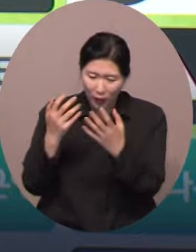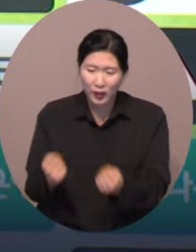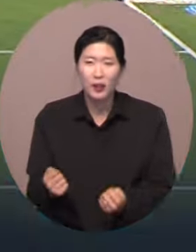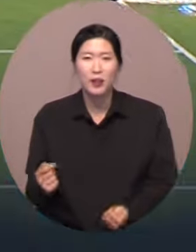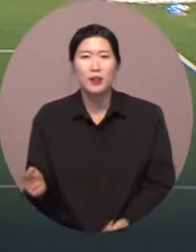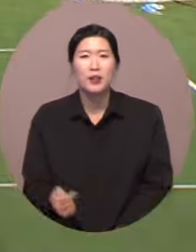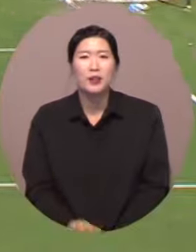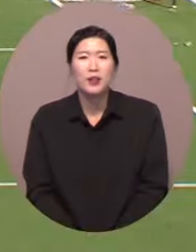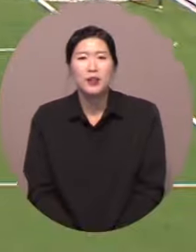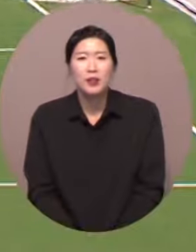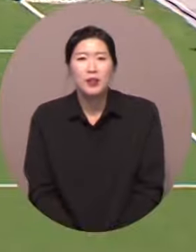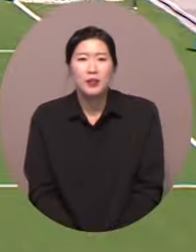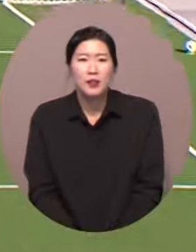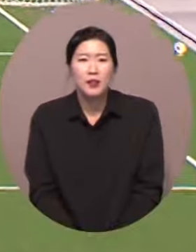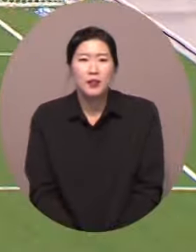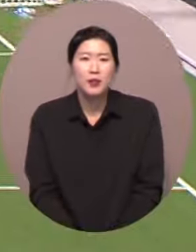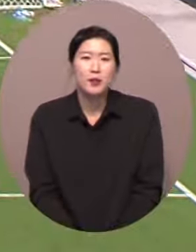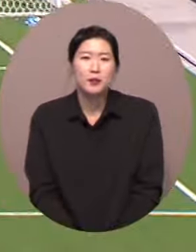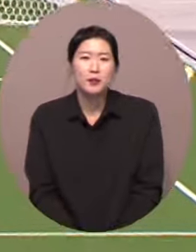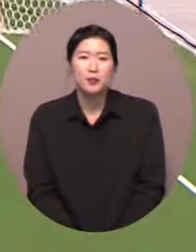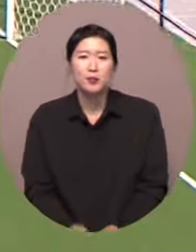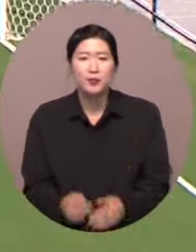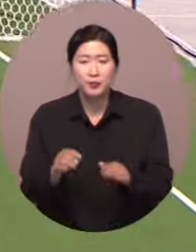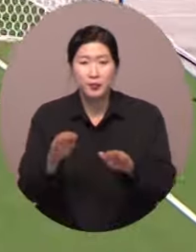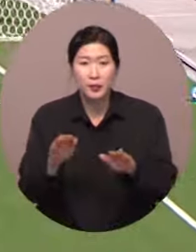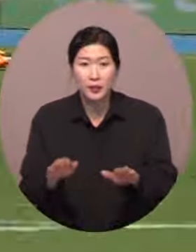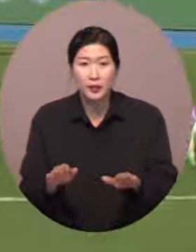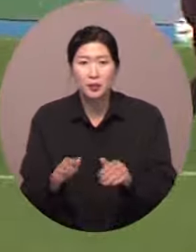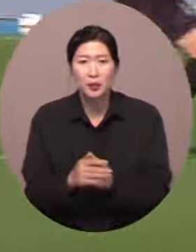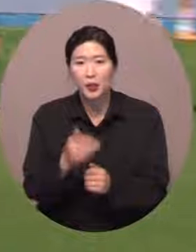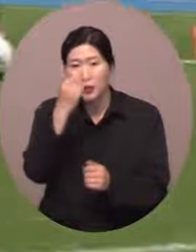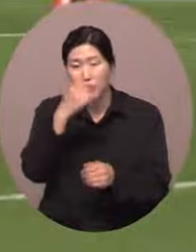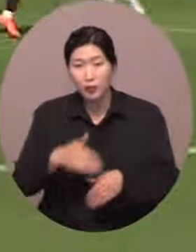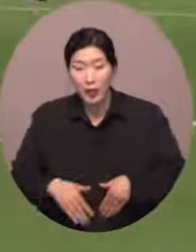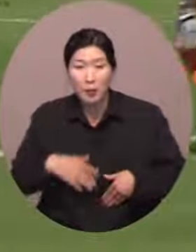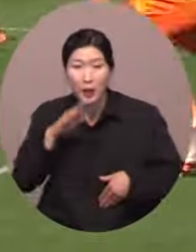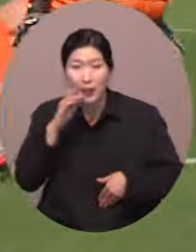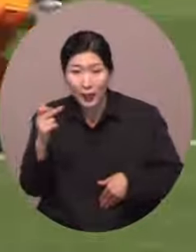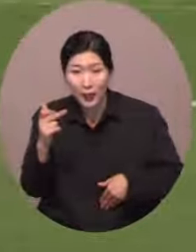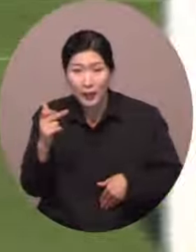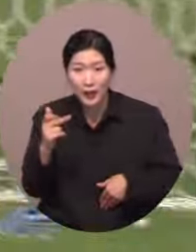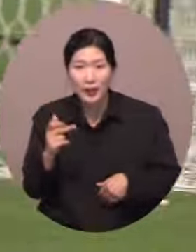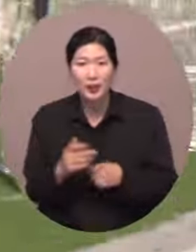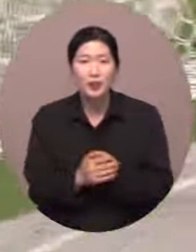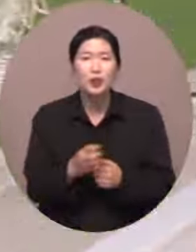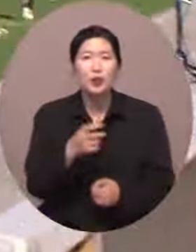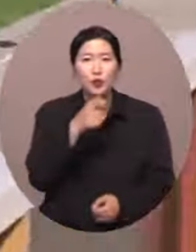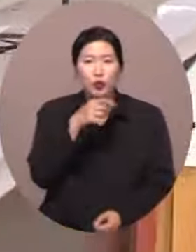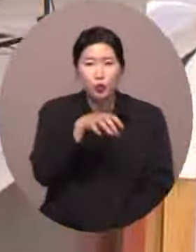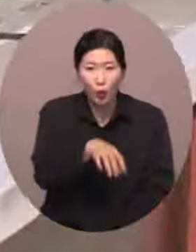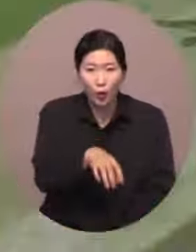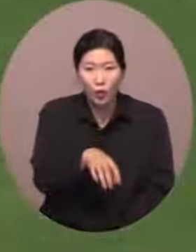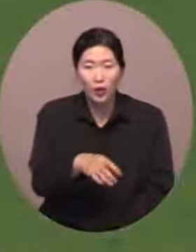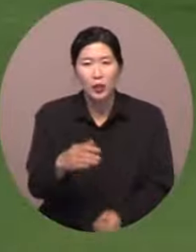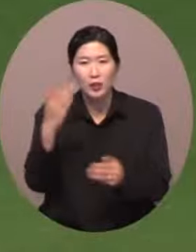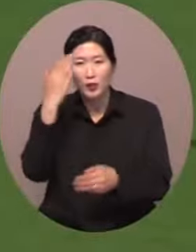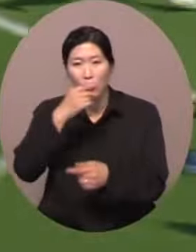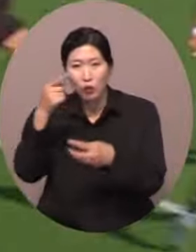있어서. K리그 2 우승 가능성도 남아있는 충남 아산은 수원 삼성, 충북 청주와의 남은 두